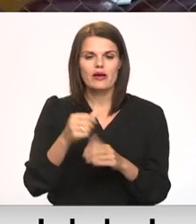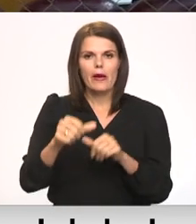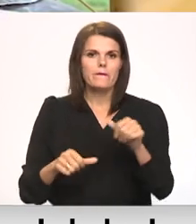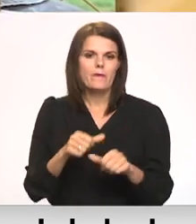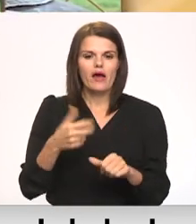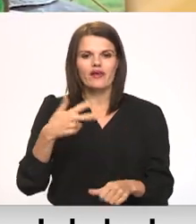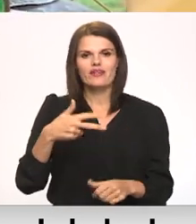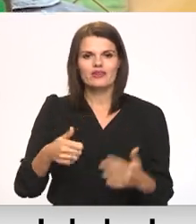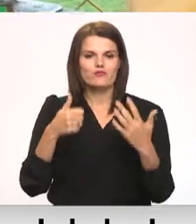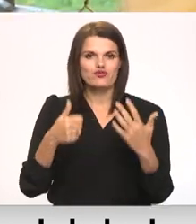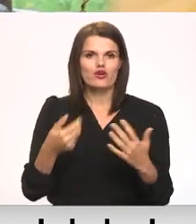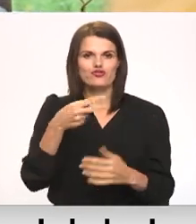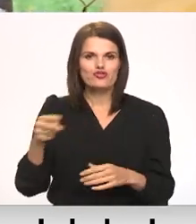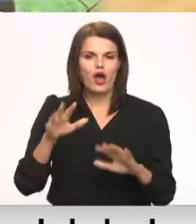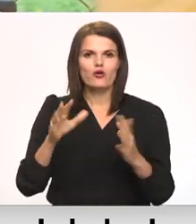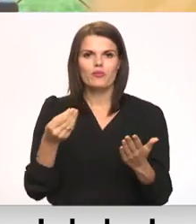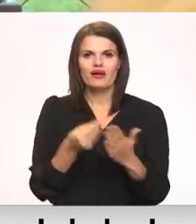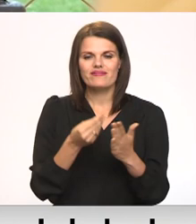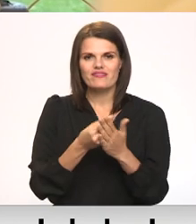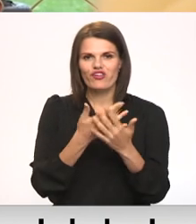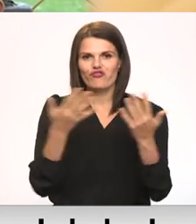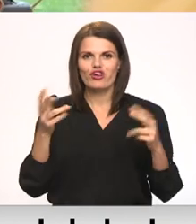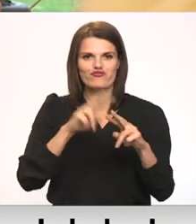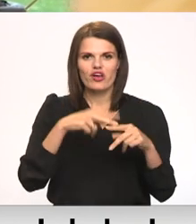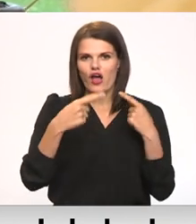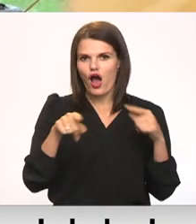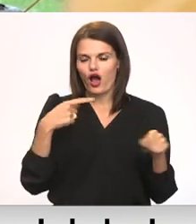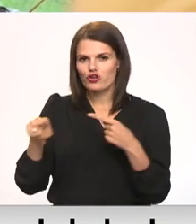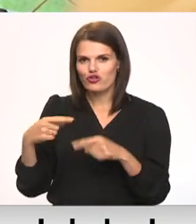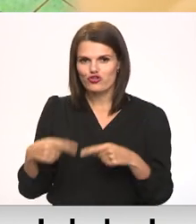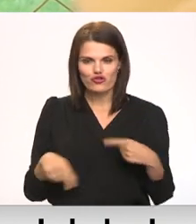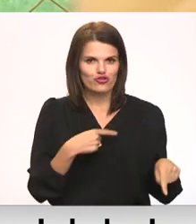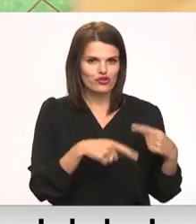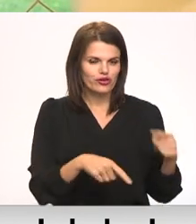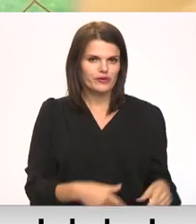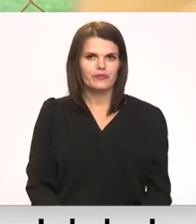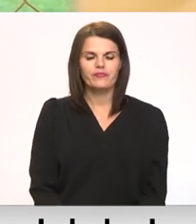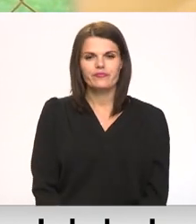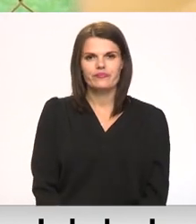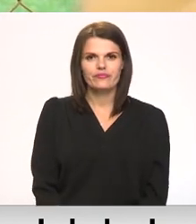aptuveni 36 eiro, bet cenas dažādās vietās var atšķirties. Lauri Jansons, Mārtiņš Jēkabsons, Vidzemes televīzija.